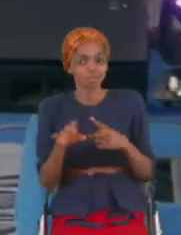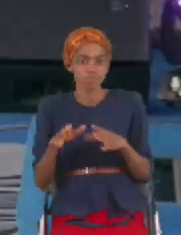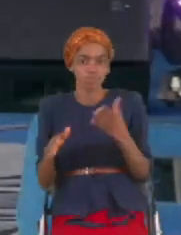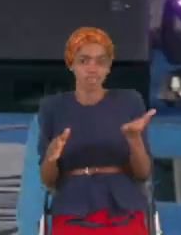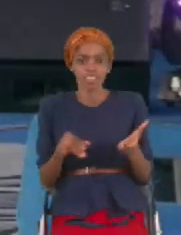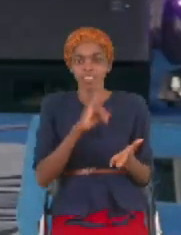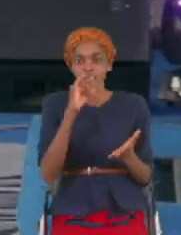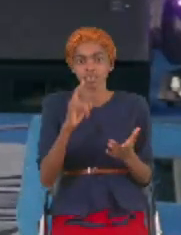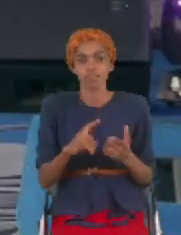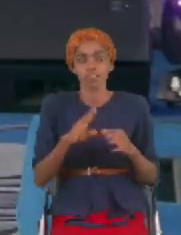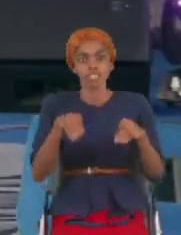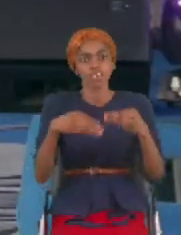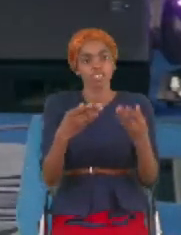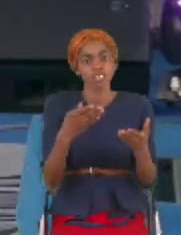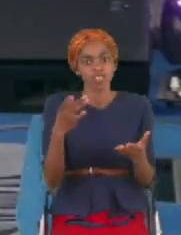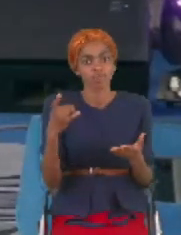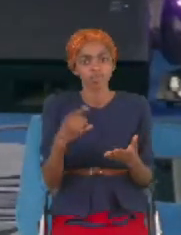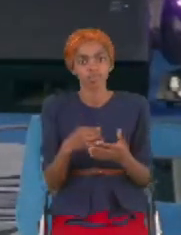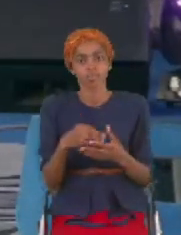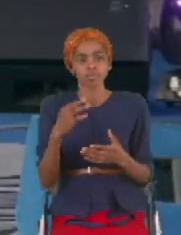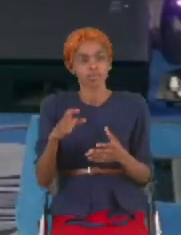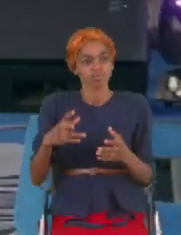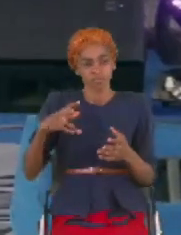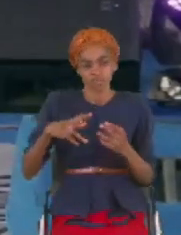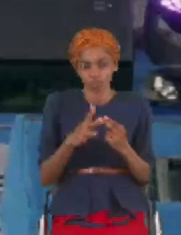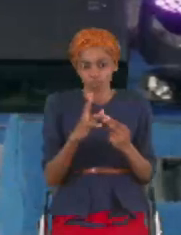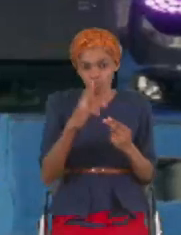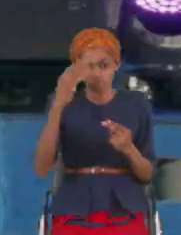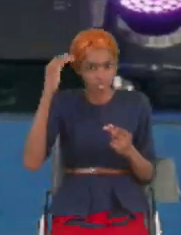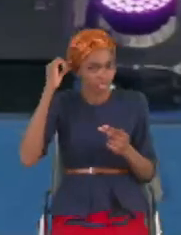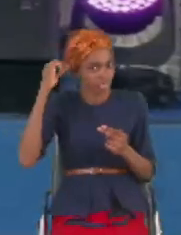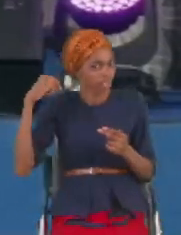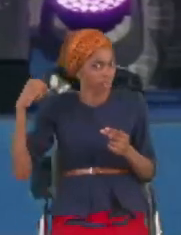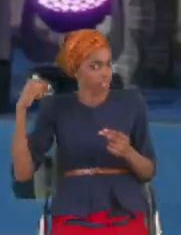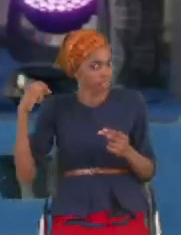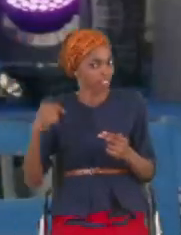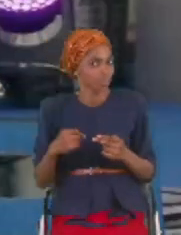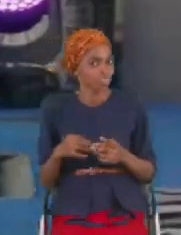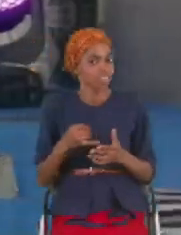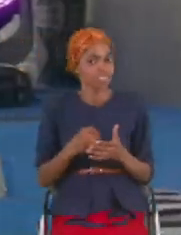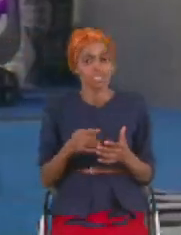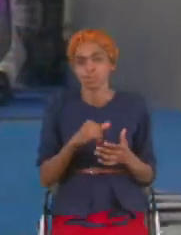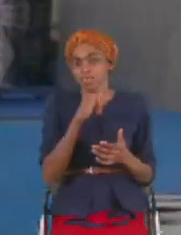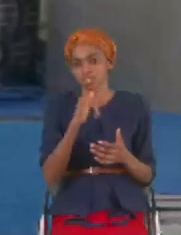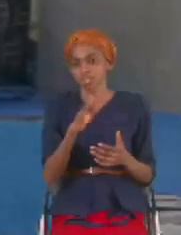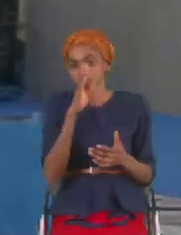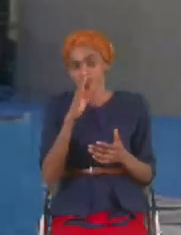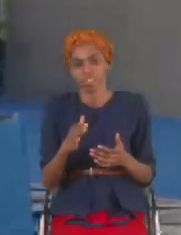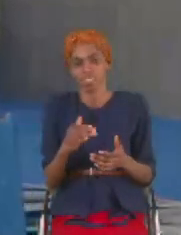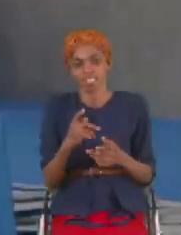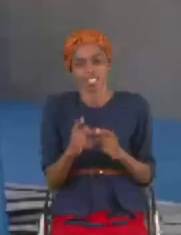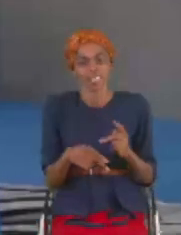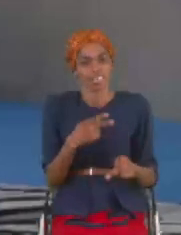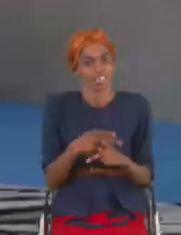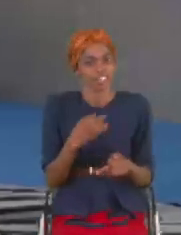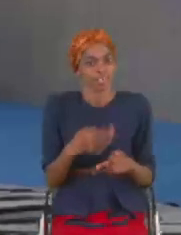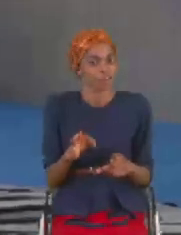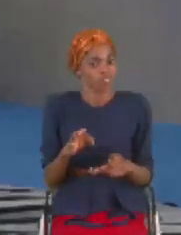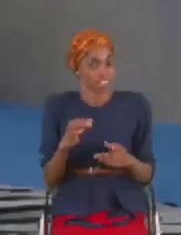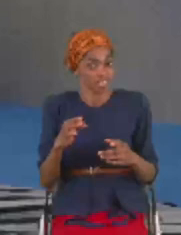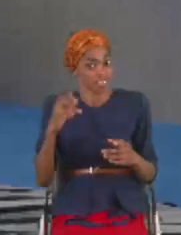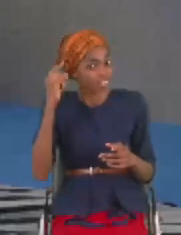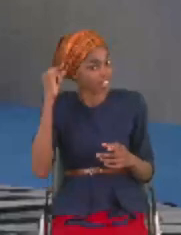on lui donne une une fois une type de formation qu'il aime